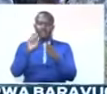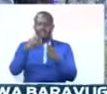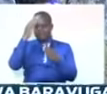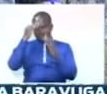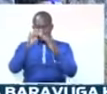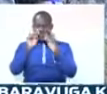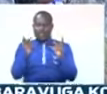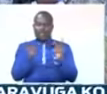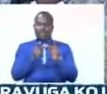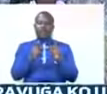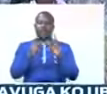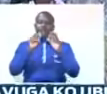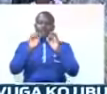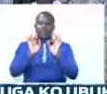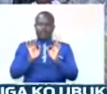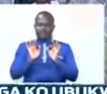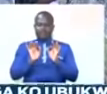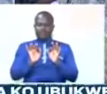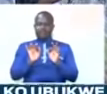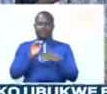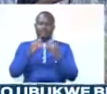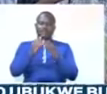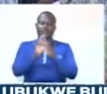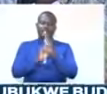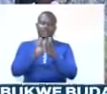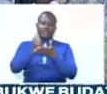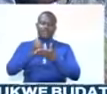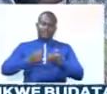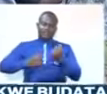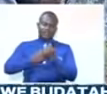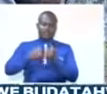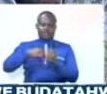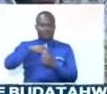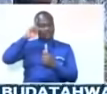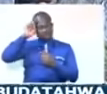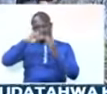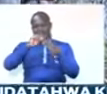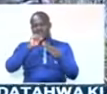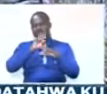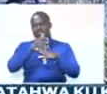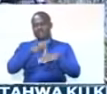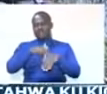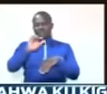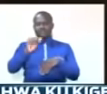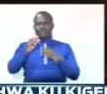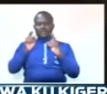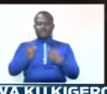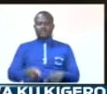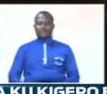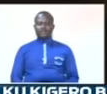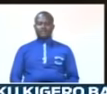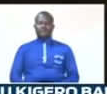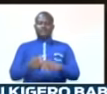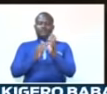ngo hano hantu habe nyaburanga mu bikarere kari kudufashamo so numva ko ari igihe kitarenze tuzaba twabigezeho kundi ruhande